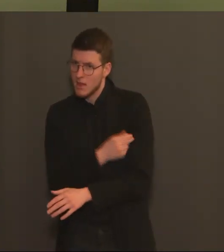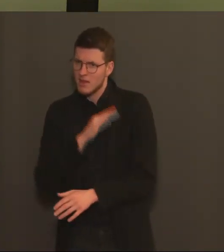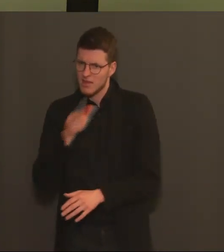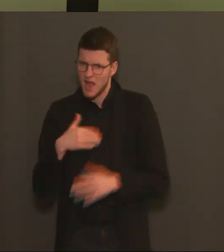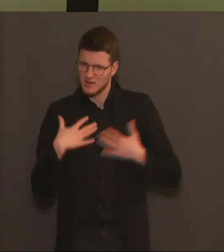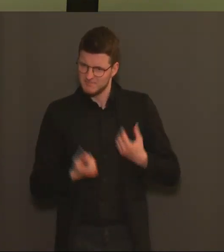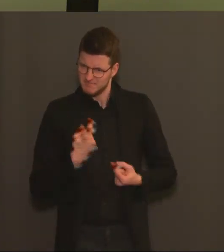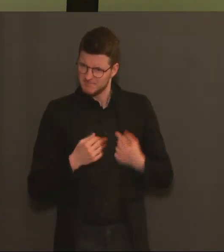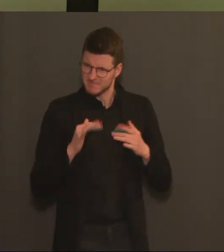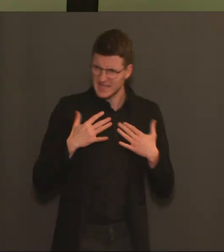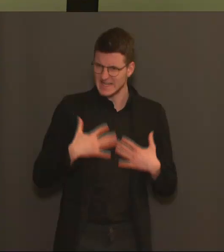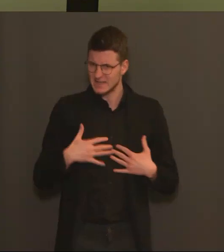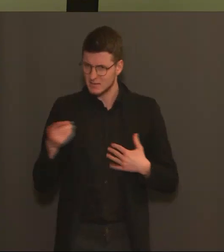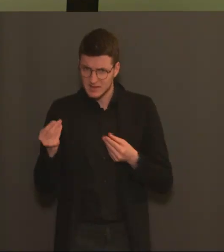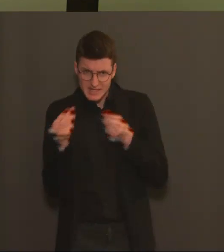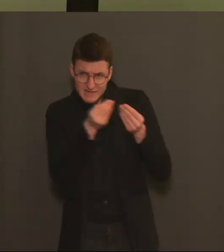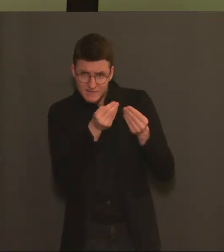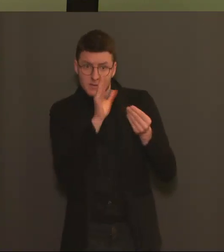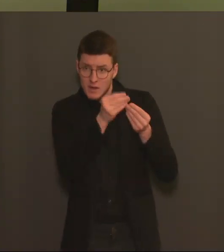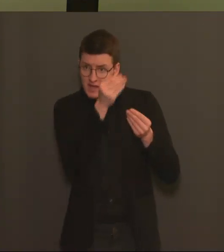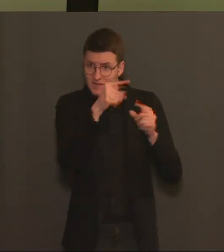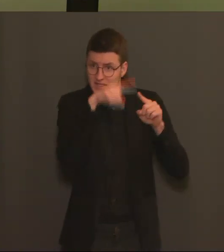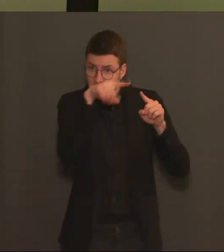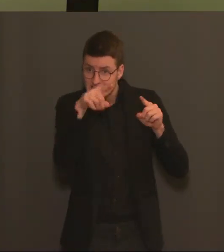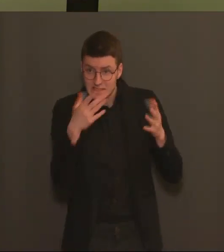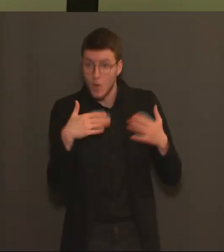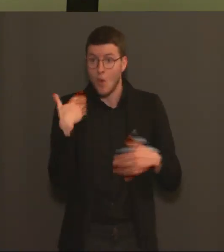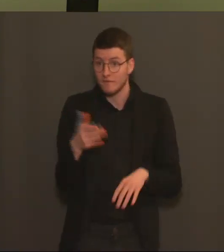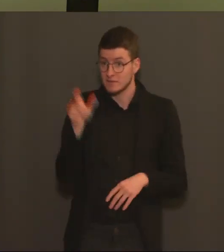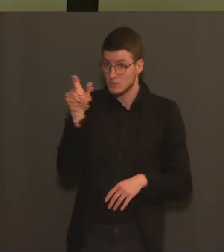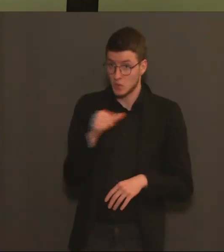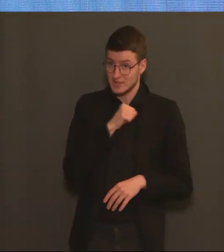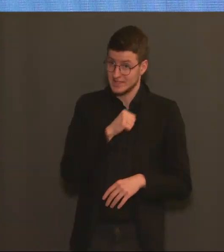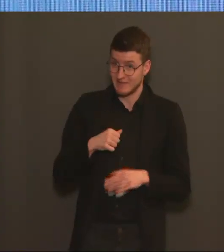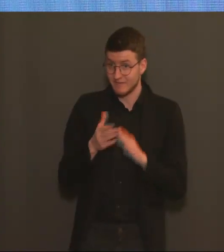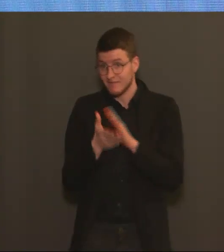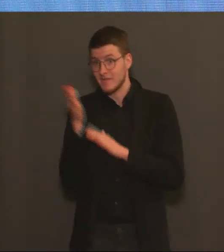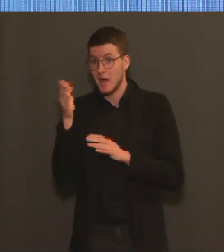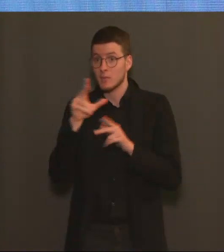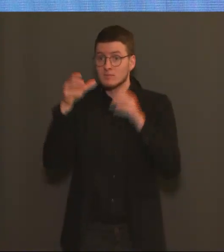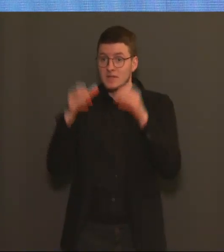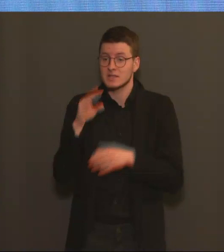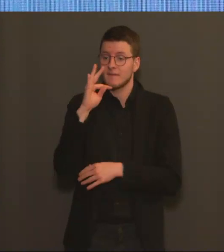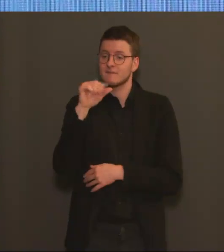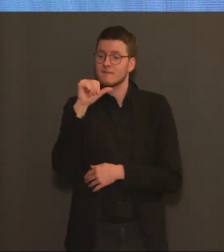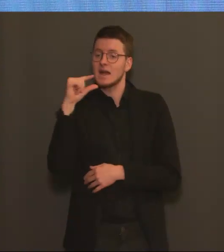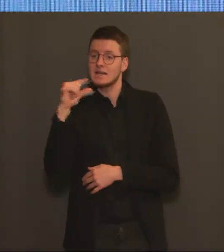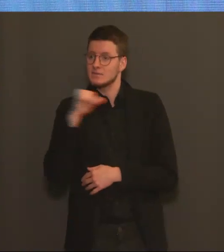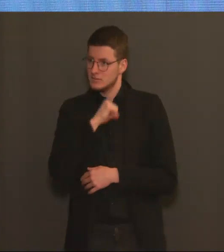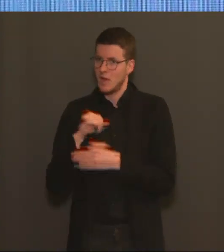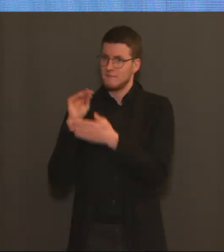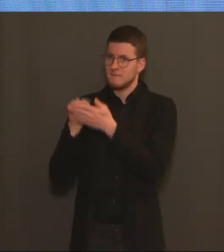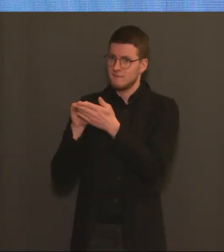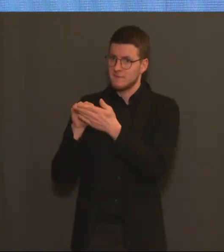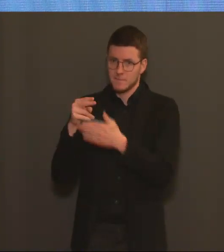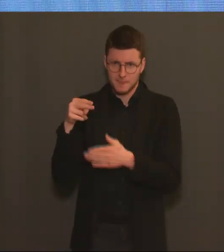zelf systematisch doen via de website van het FAGG? De gemakkelijkste manier om een bijwerking te melden is